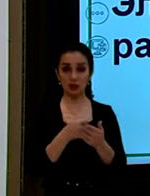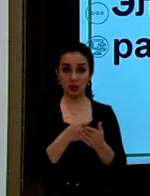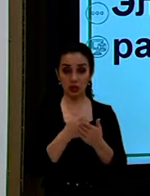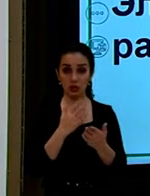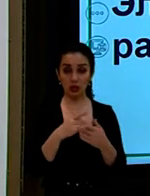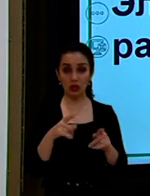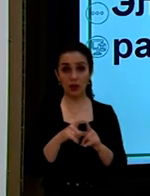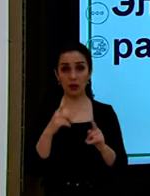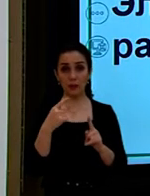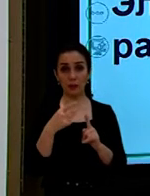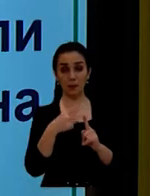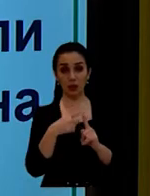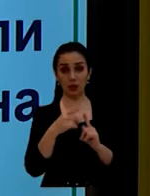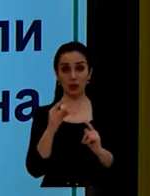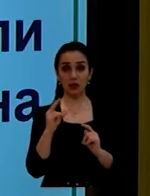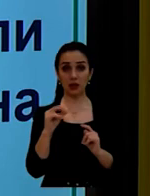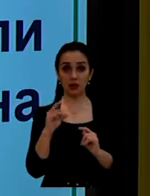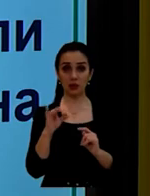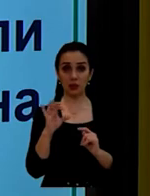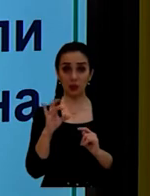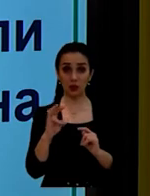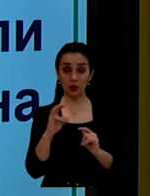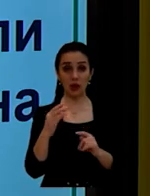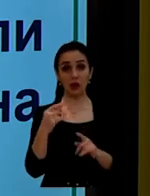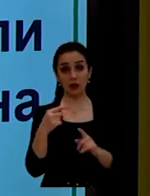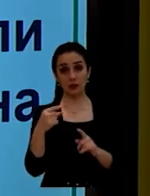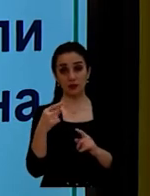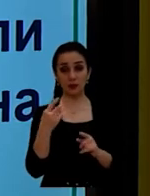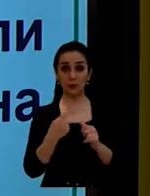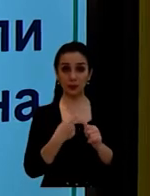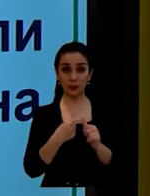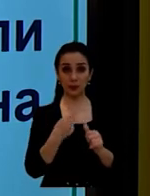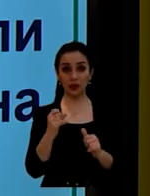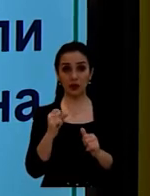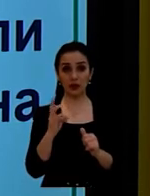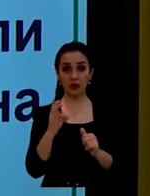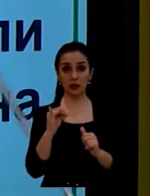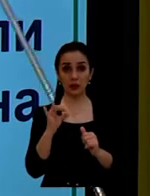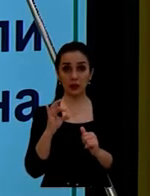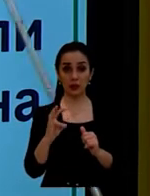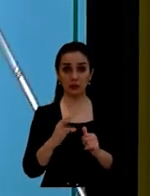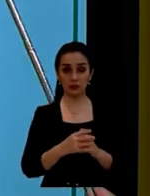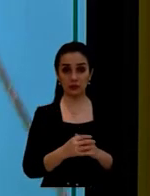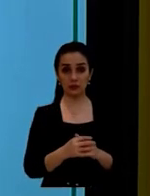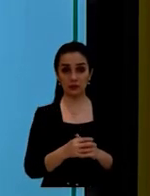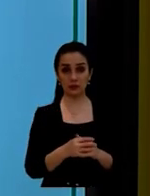заряжены называются катионной отрицательно заряжены называются они он и